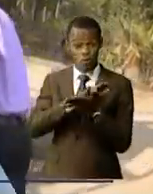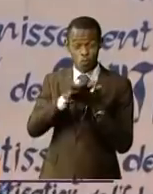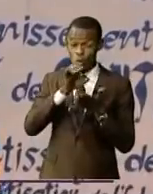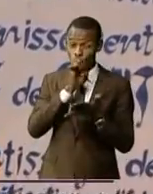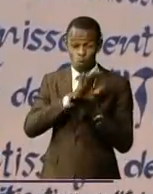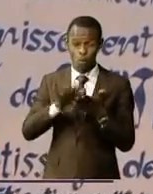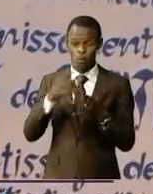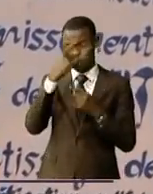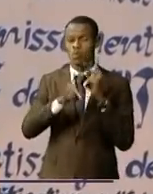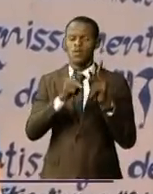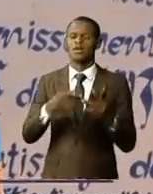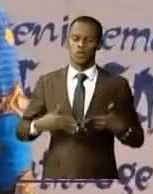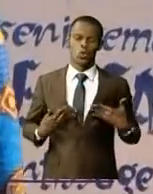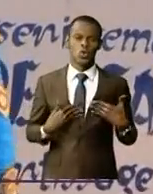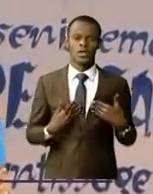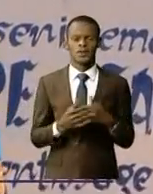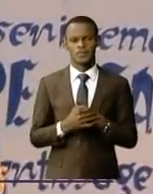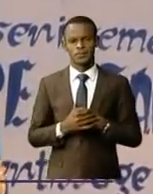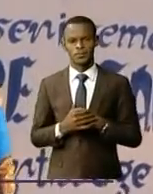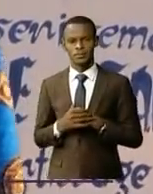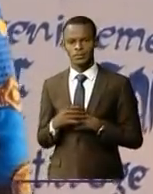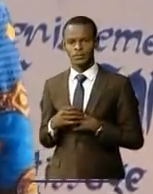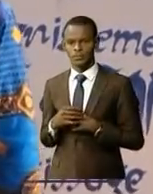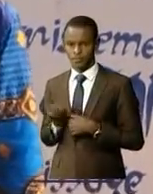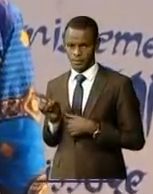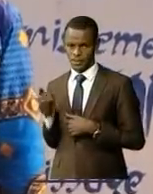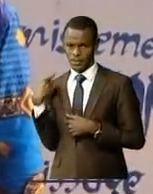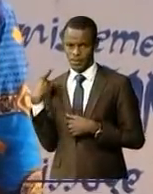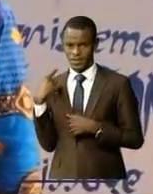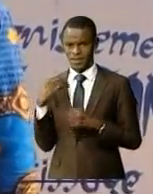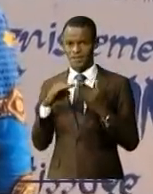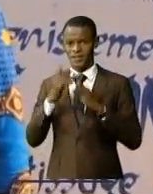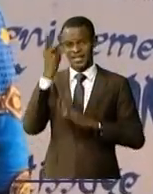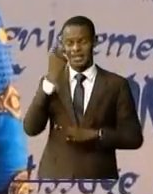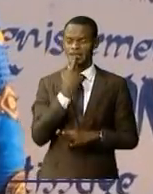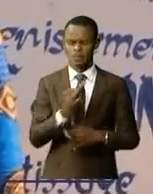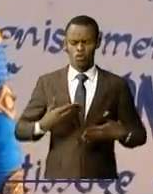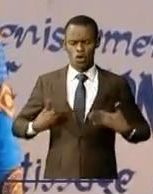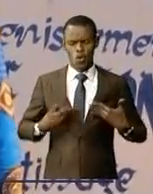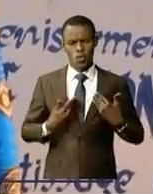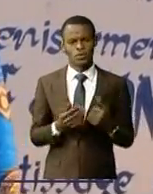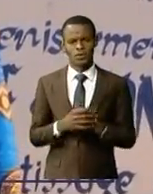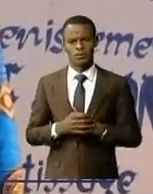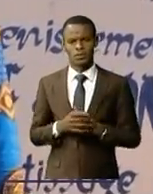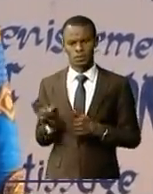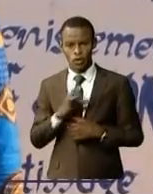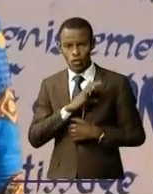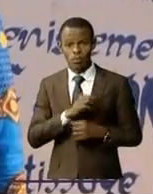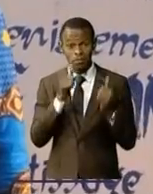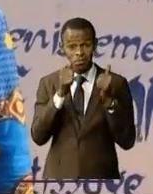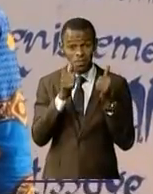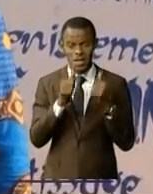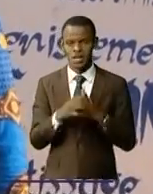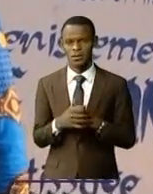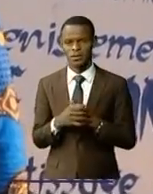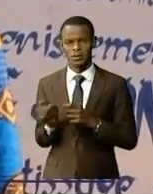population. Je suis vraiment dans la joie. C'est mon geste qui vient répondre à un besoin parce qu'on peut poser un geste qui ne répond pas aux